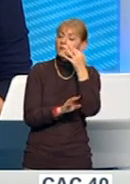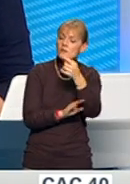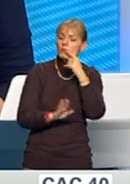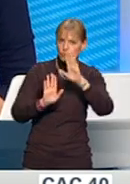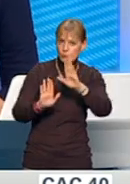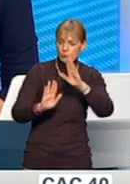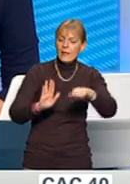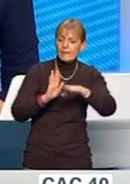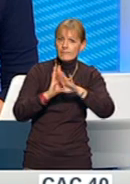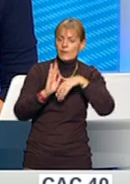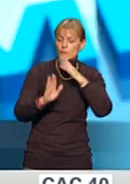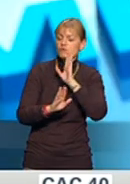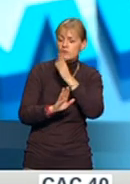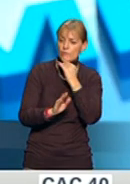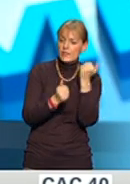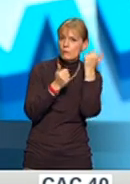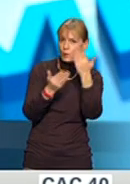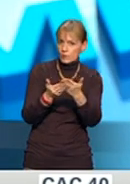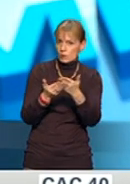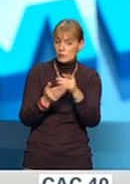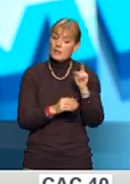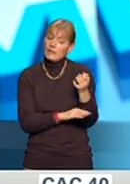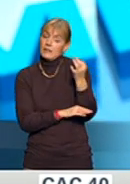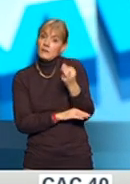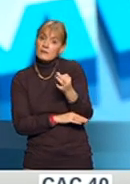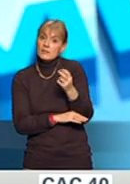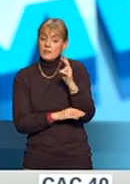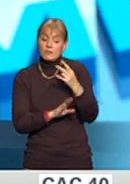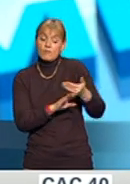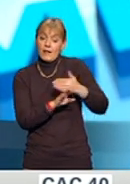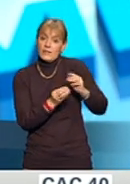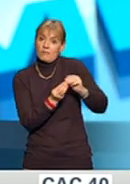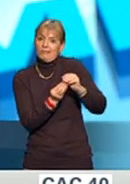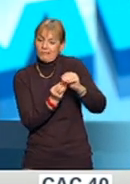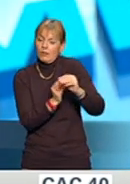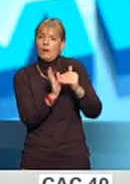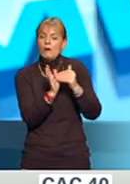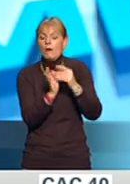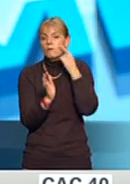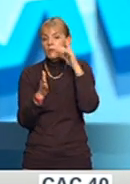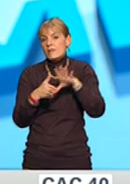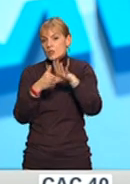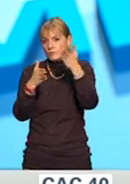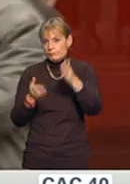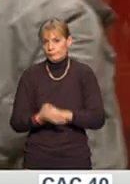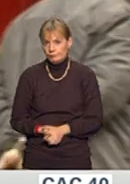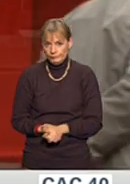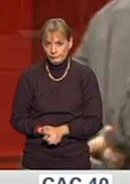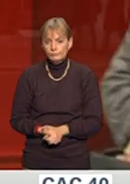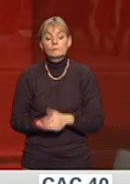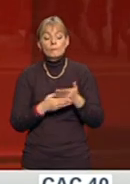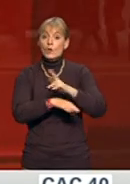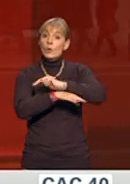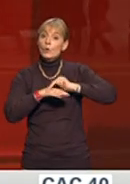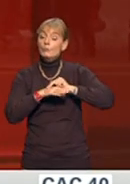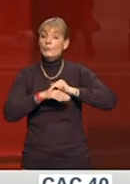savoir ce qu'il propose. Le président proclame et qui grappille encore quelques semaines au siège de l'UMP. Pauline Saramy. C'est un bureau